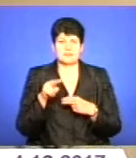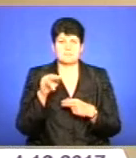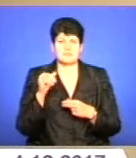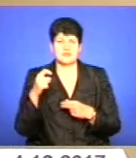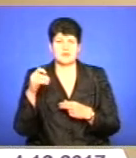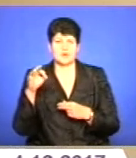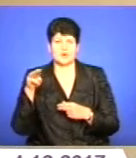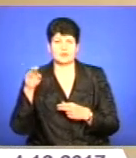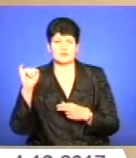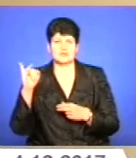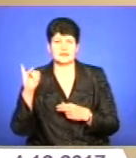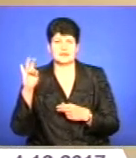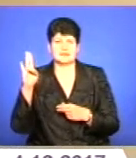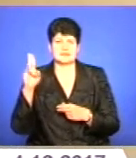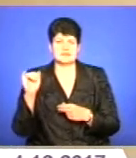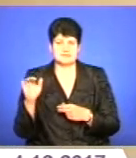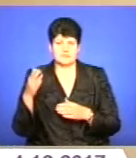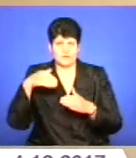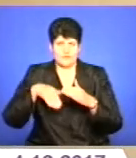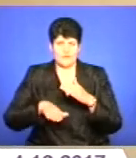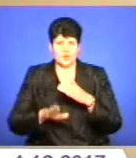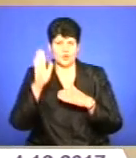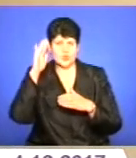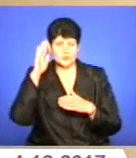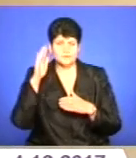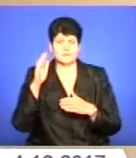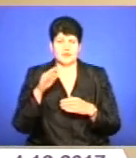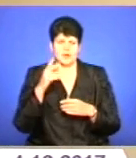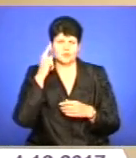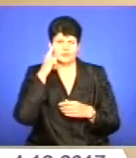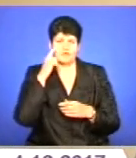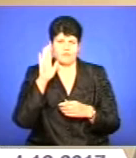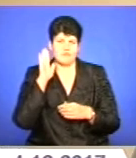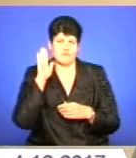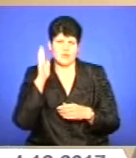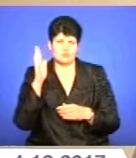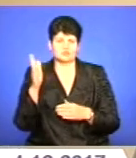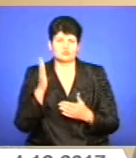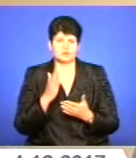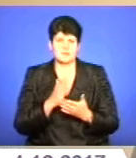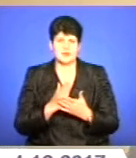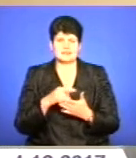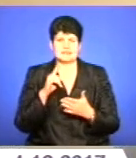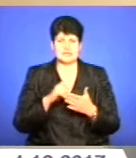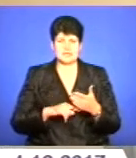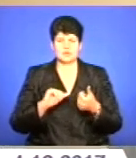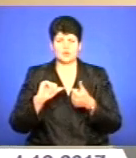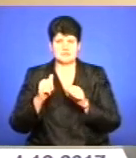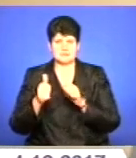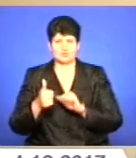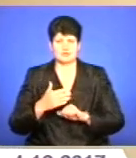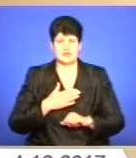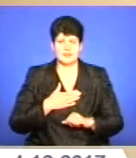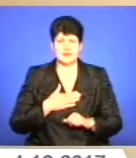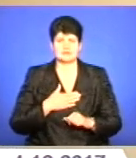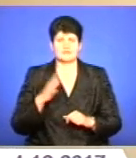під водою. Я думаю, що у майбутньому ми будемо мати надійну зміну для нас, адже